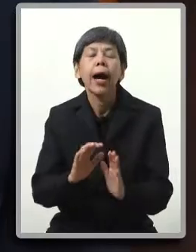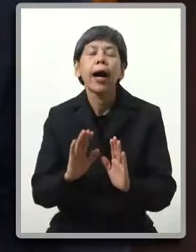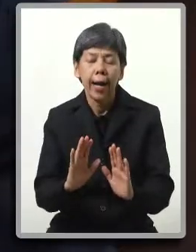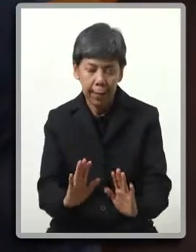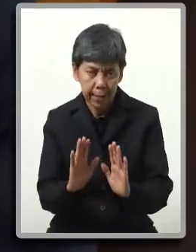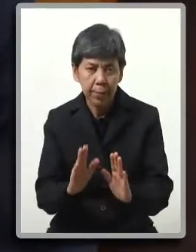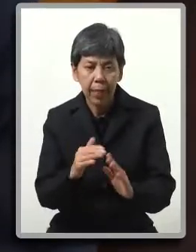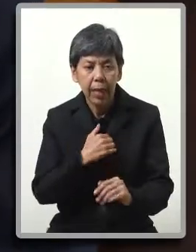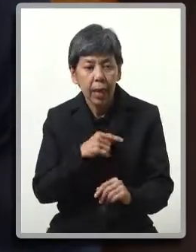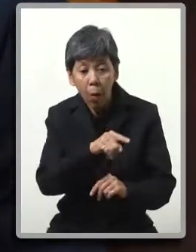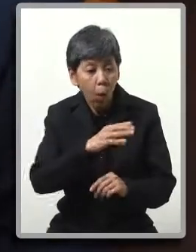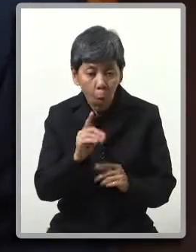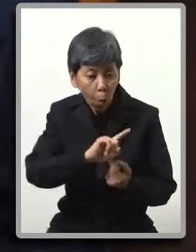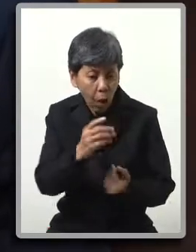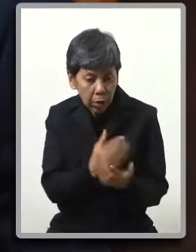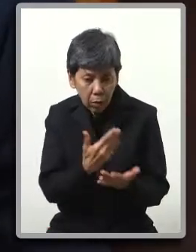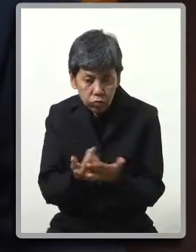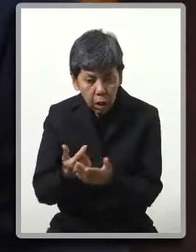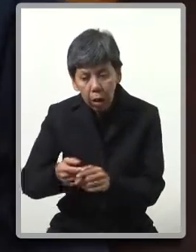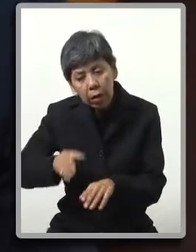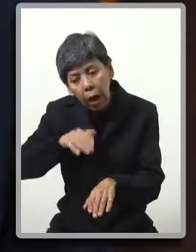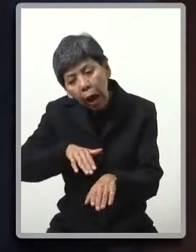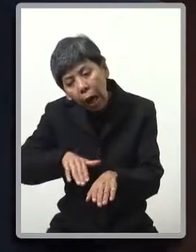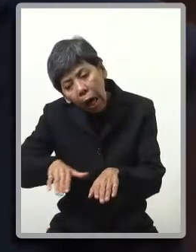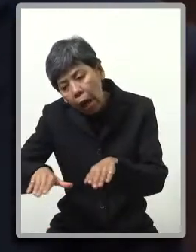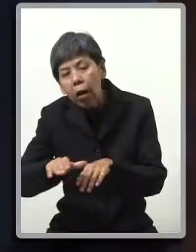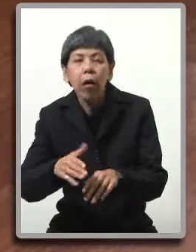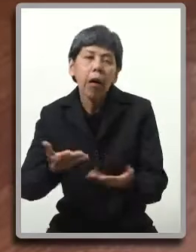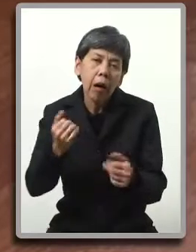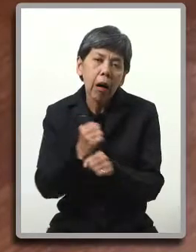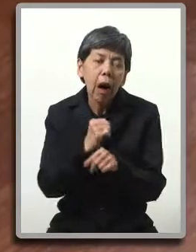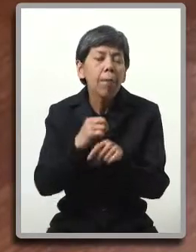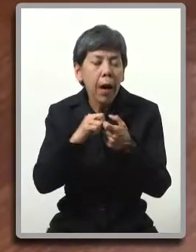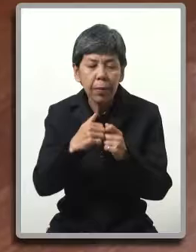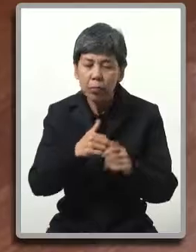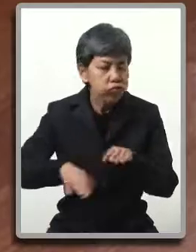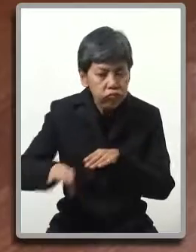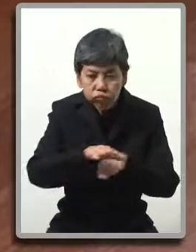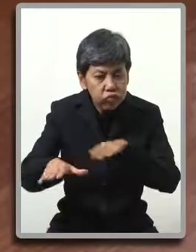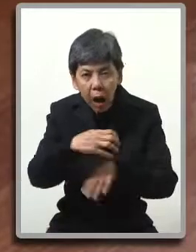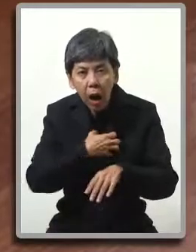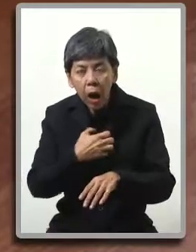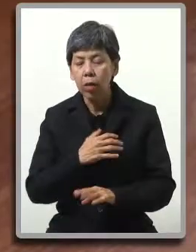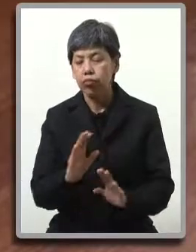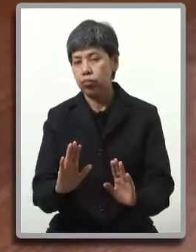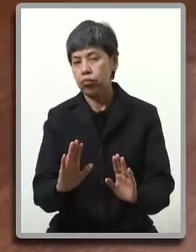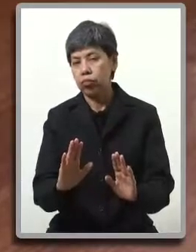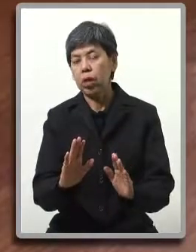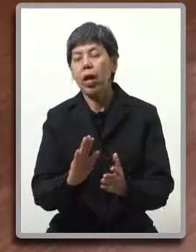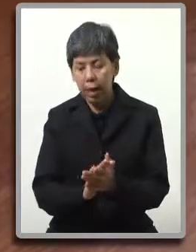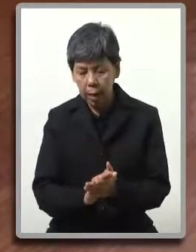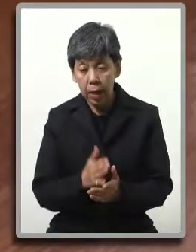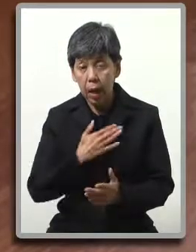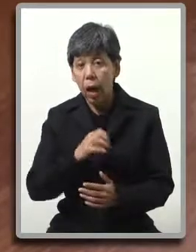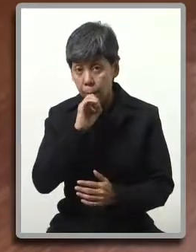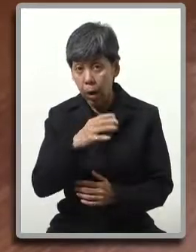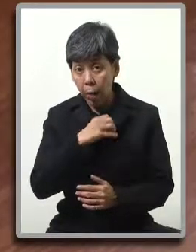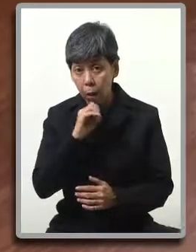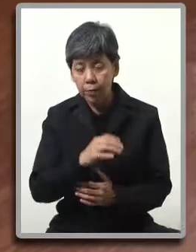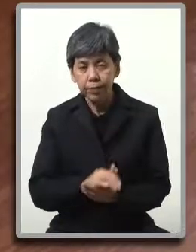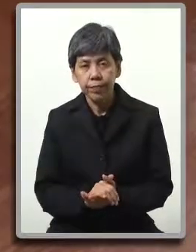สัมปทานคนนั้นวิ่งเร็วได้เงินคนนี้วิ่งช้าไม่ได้เงินก็วิ่งแซง ก็ต้องวิ่งเร็วบ้าง ถูกไหมครับ ครับ ทีนี้ผมบอกว่าผ